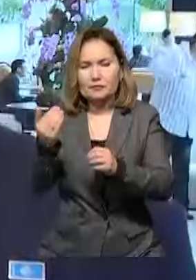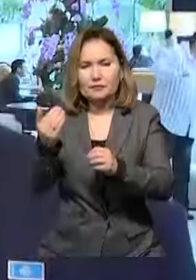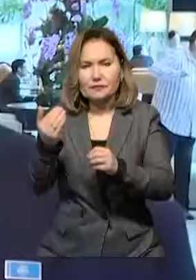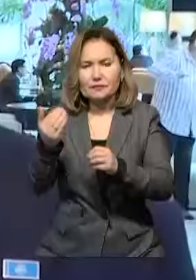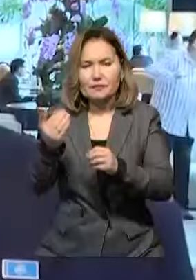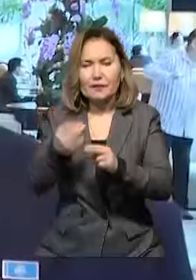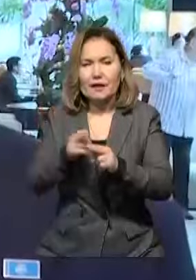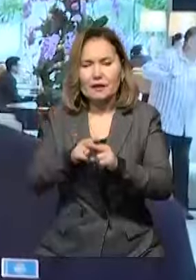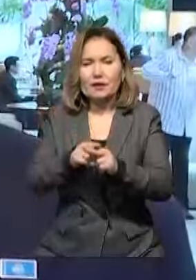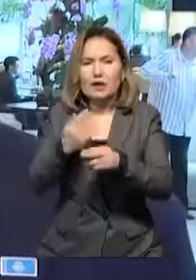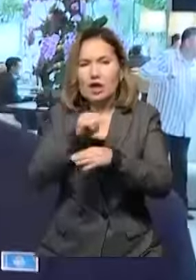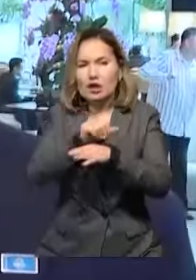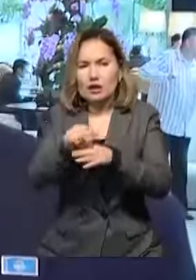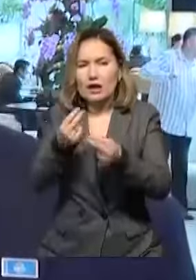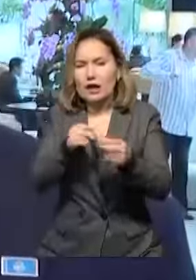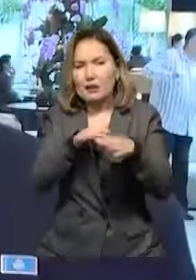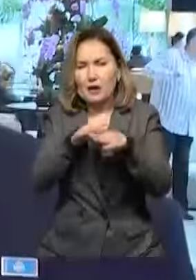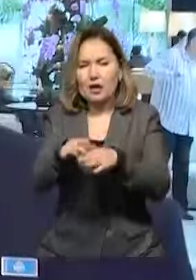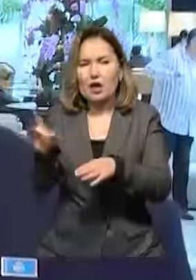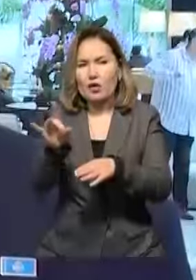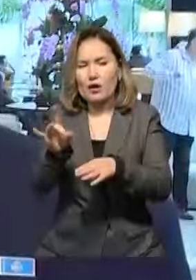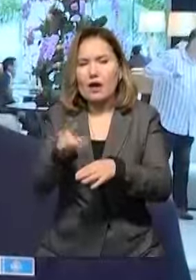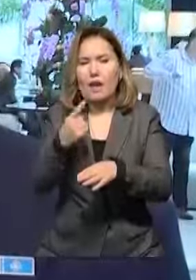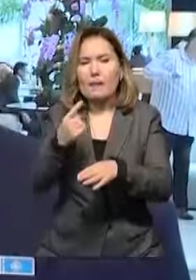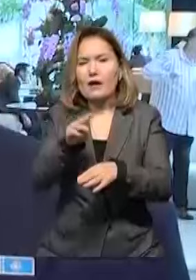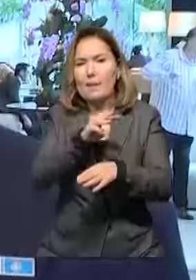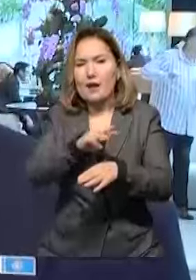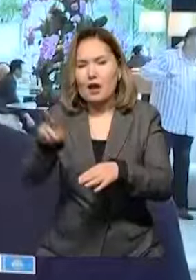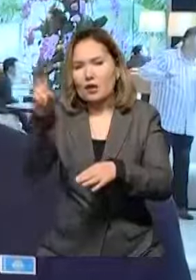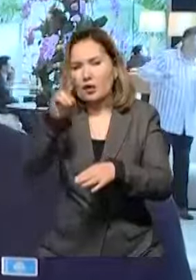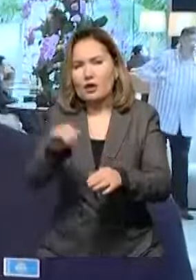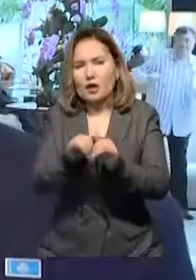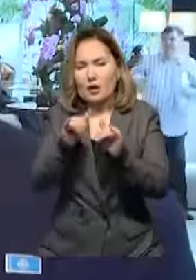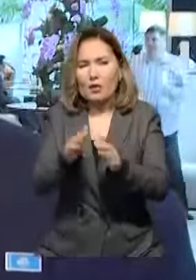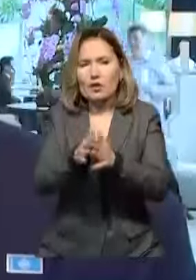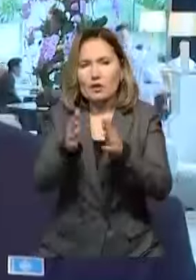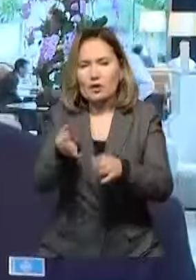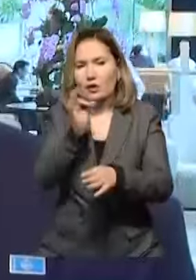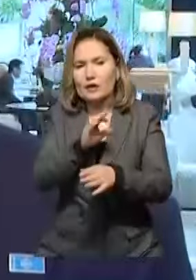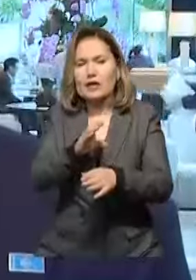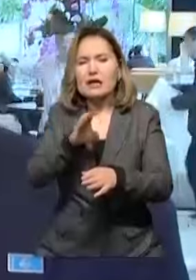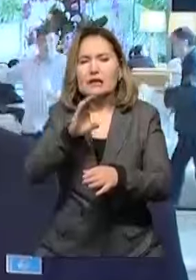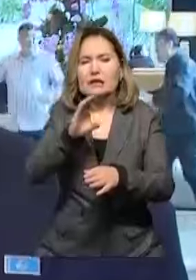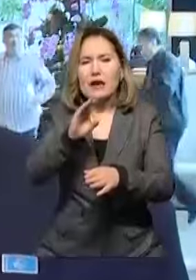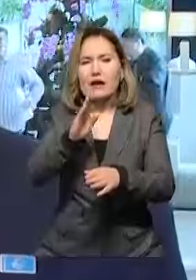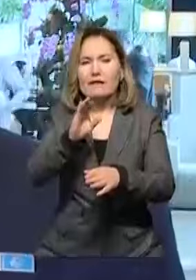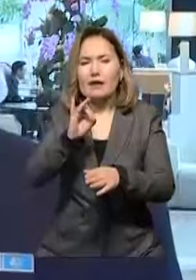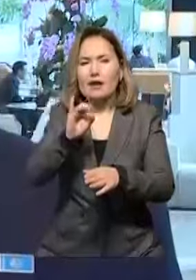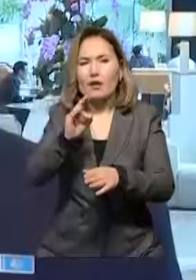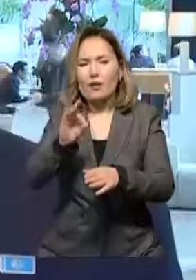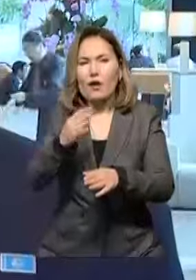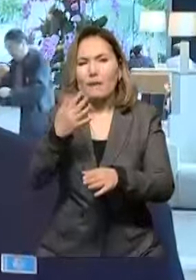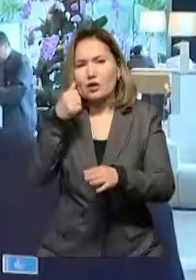Савиконың тікелей шетел инвестицияларын көлемі 1 миллиард ақш доллардан астам құрайды. Савико 5